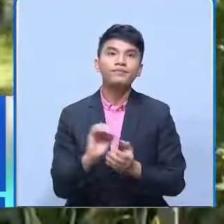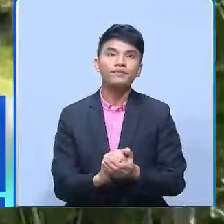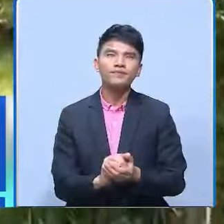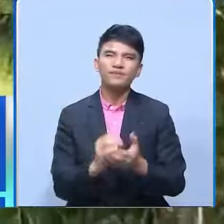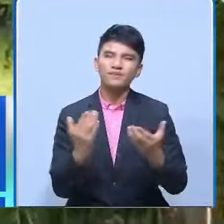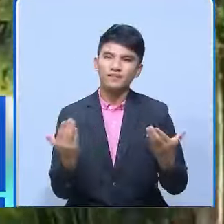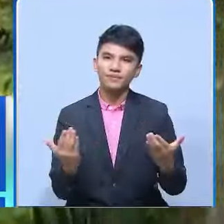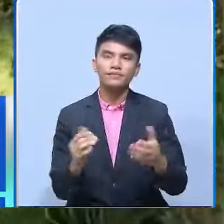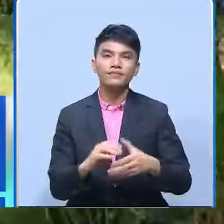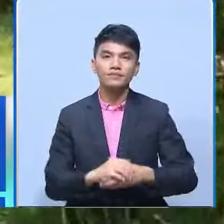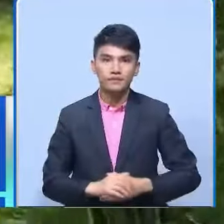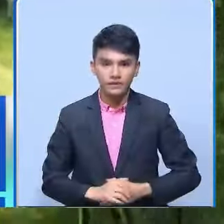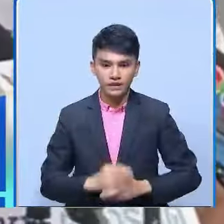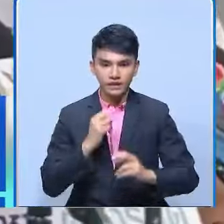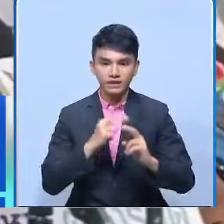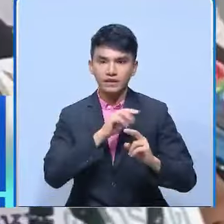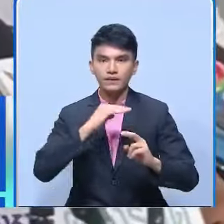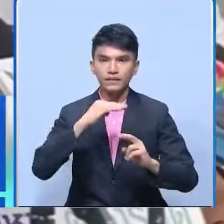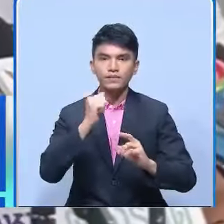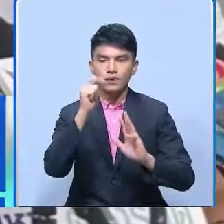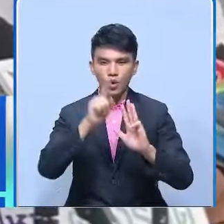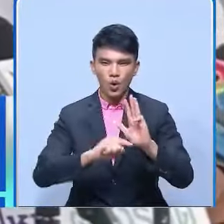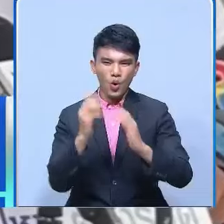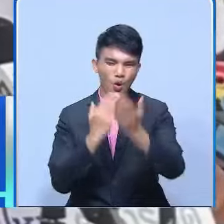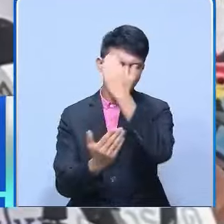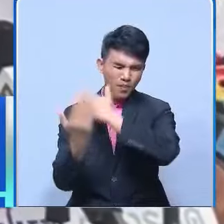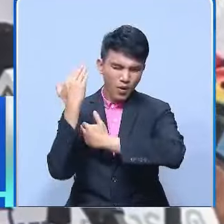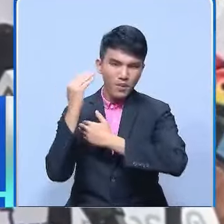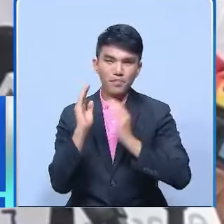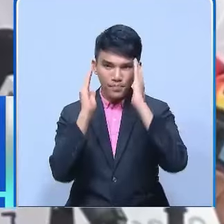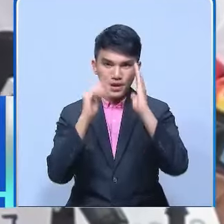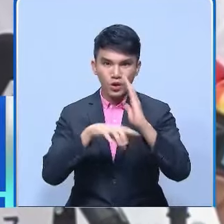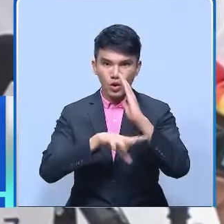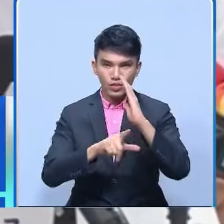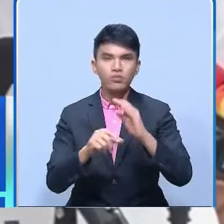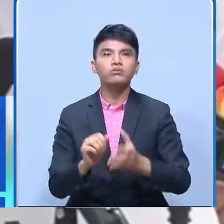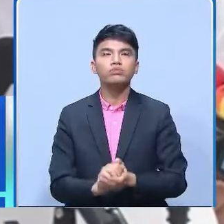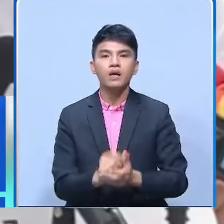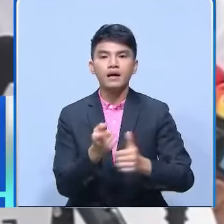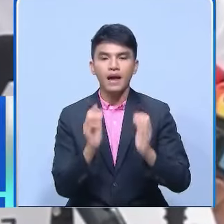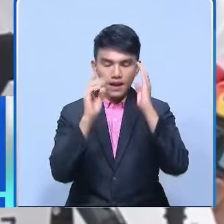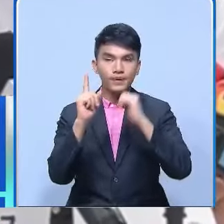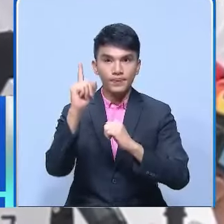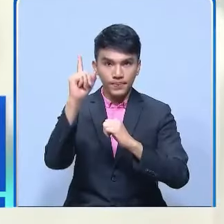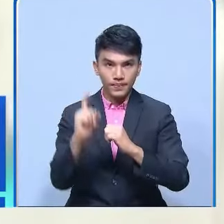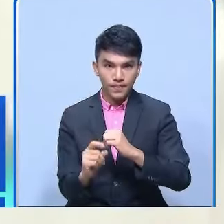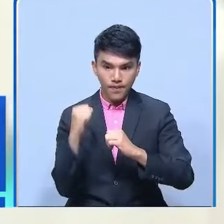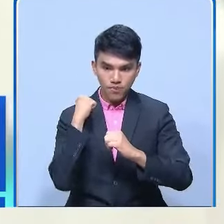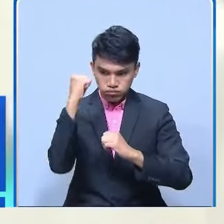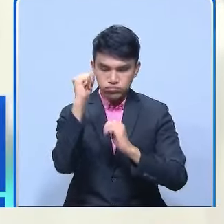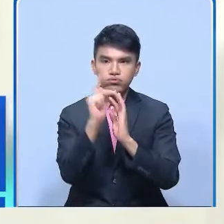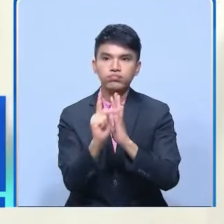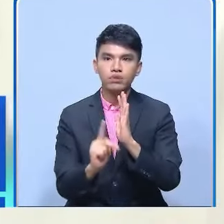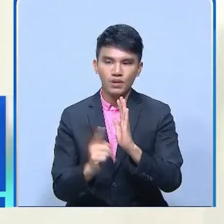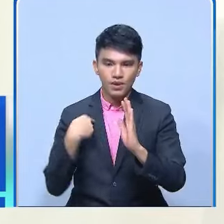ว่านายพงศ์พีระหรือว่านายโอ๋เนี่ยเขามีประวัติเเป็นชาวชุมพรเคยต้องคดีฆ่าคนตายสู้คดีไปจน